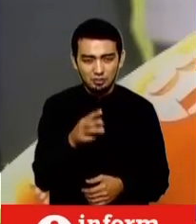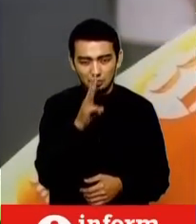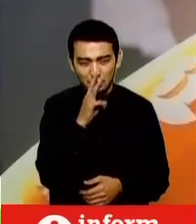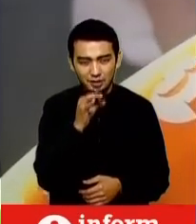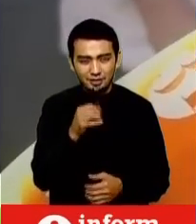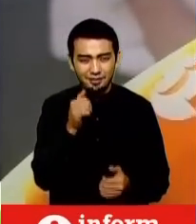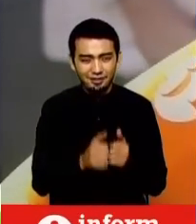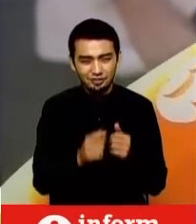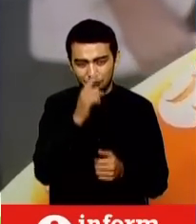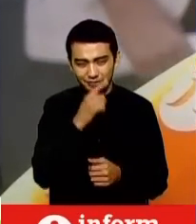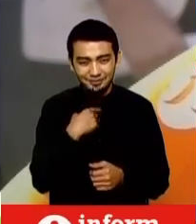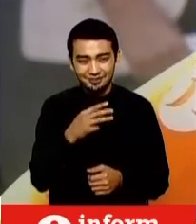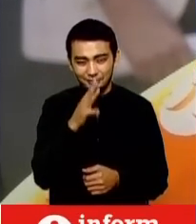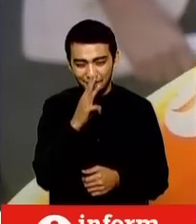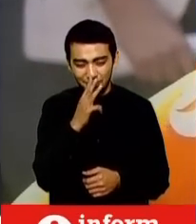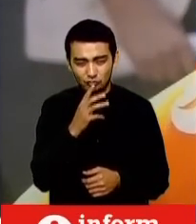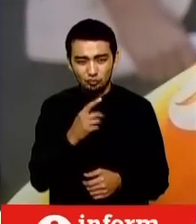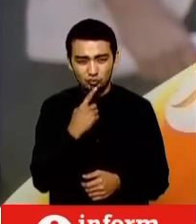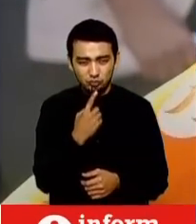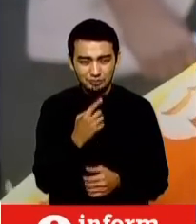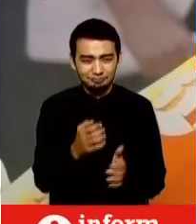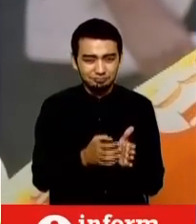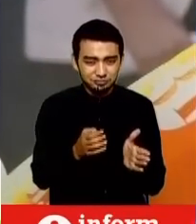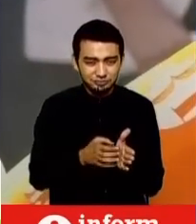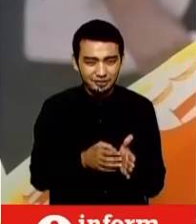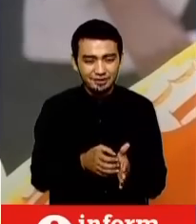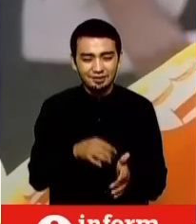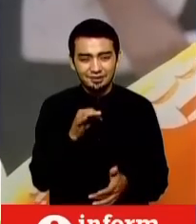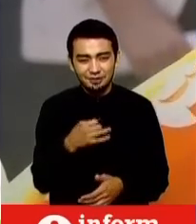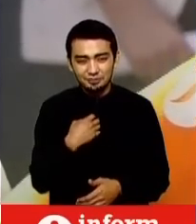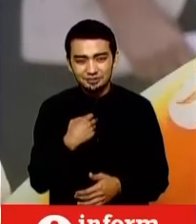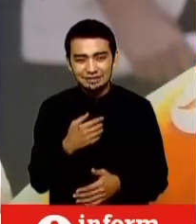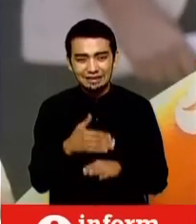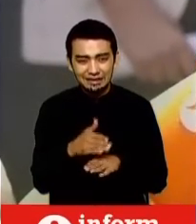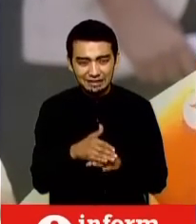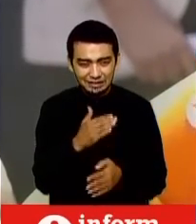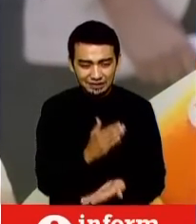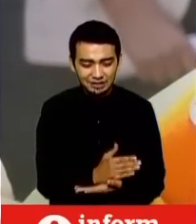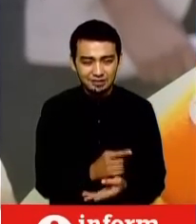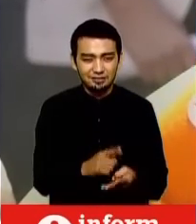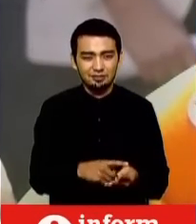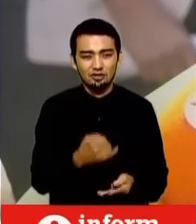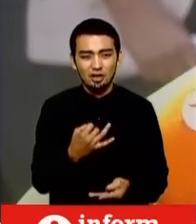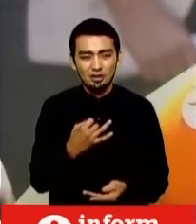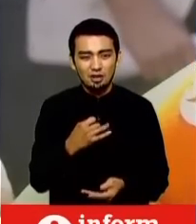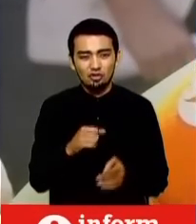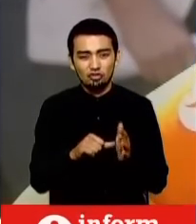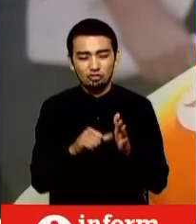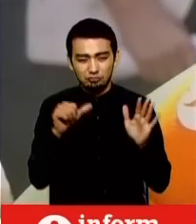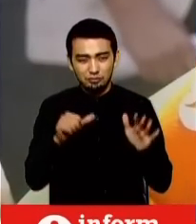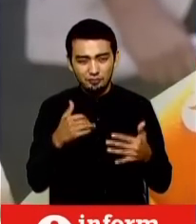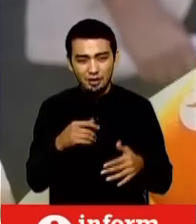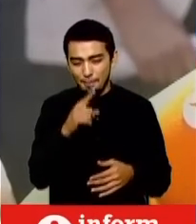айға жалақы жетпейді. Оның үстіне мына алып атқан кредитіміз бар. Қазір 1,5 ай болды, айлық алған